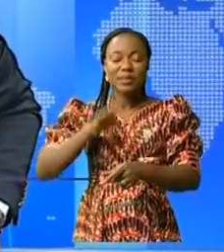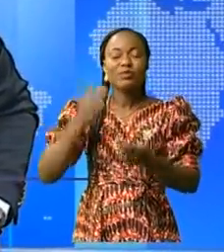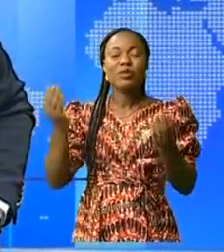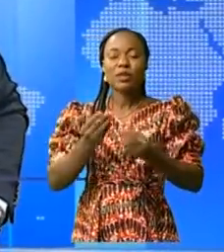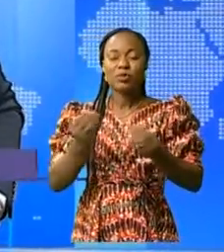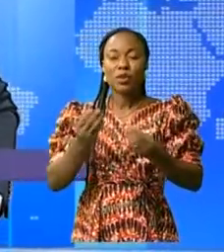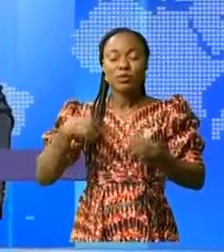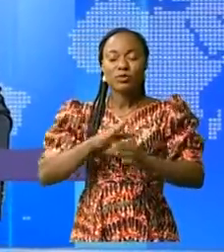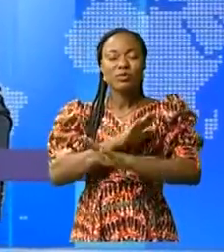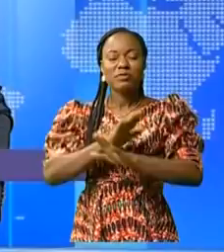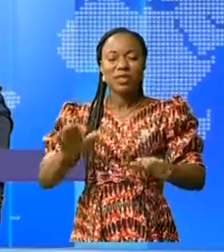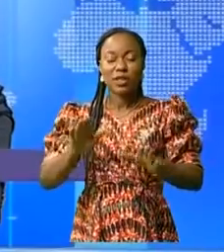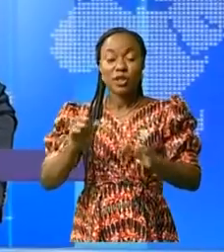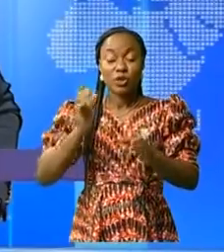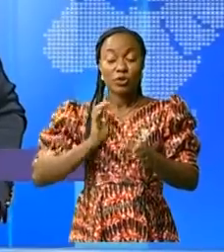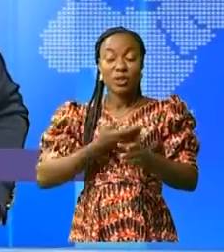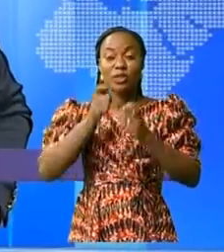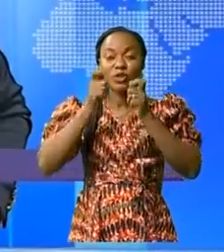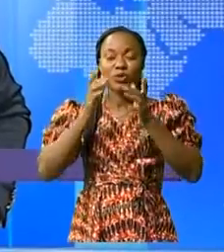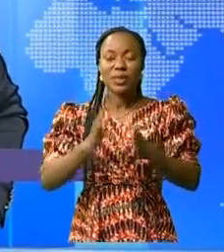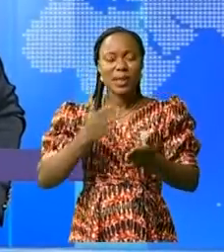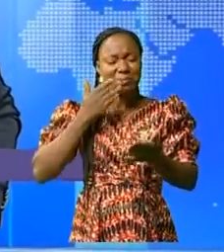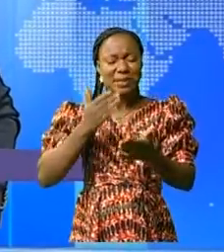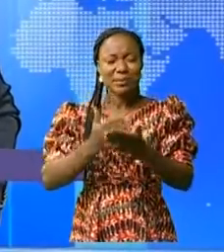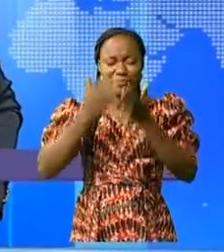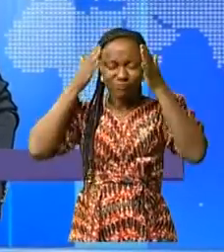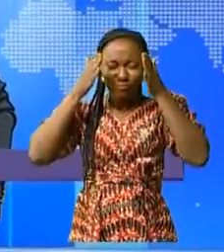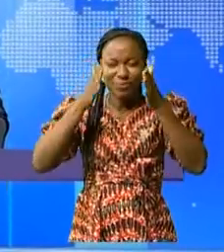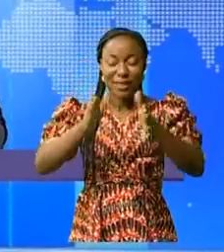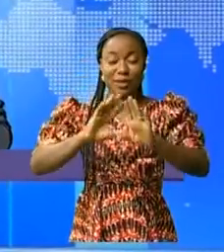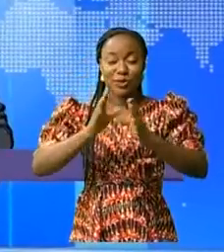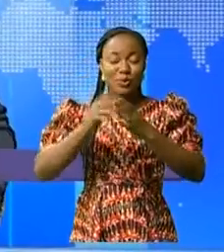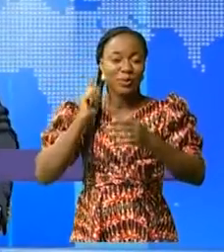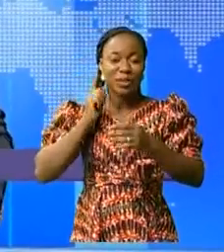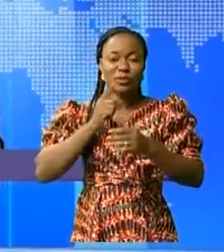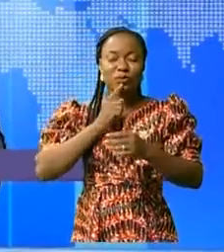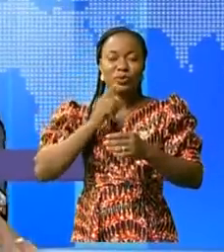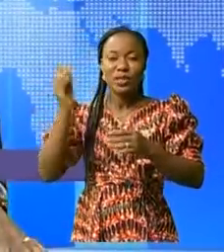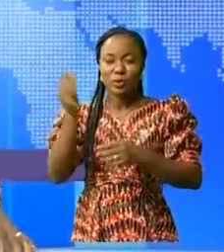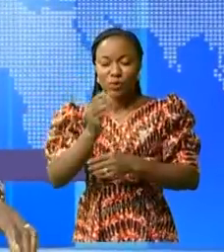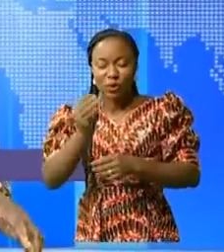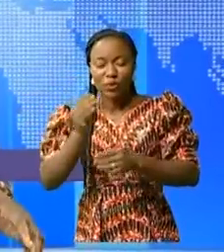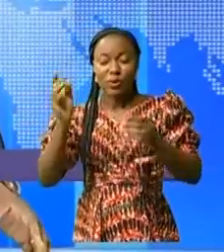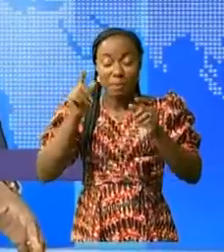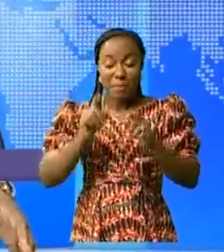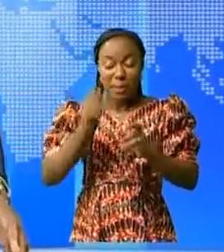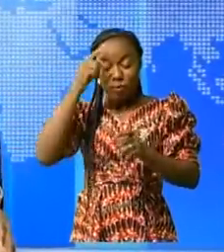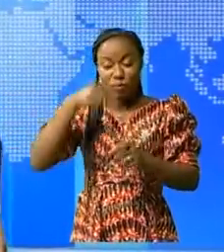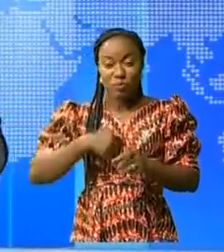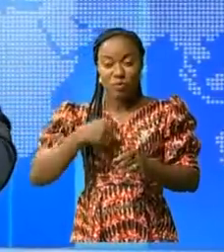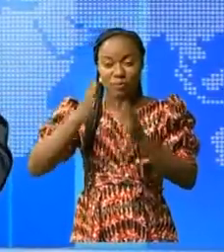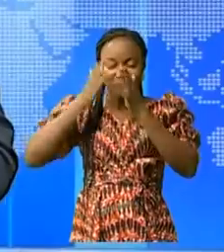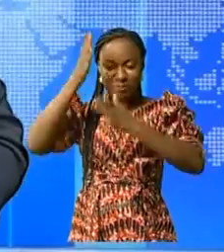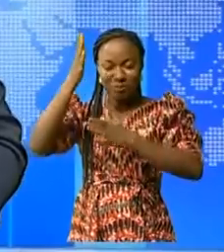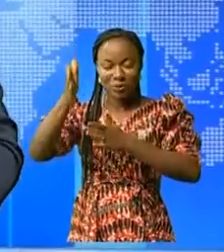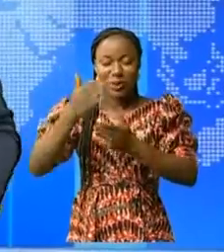que nous bouclons complètement ses journal merci de l'avoir suivi pour ce rendez-vous avec l'actualité c'est tout à l'heure à 20 heures dans une présentation